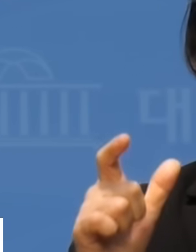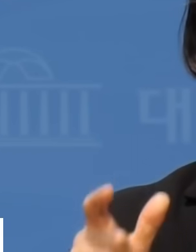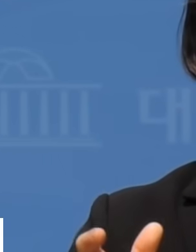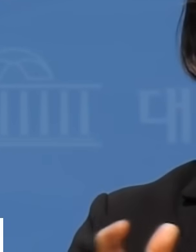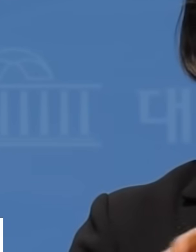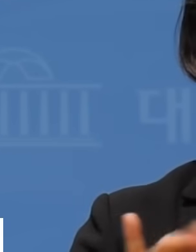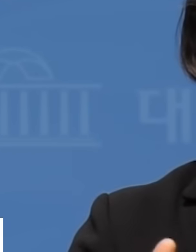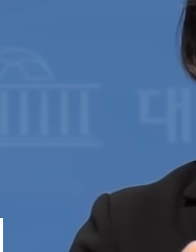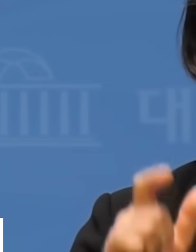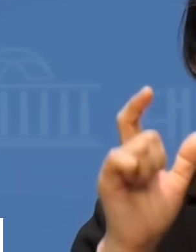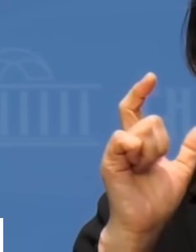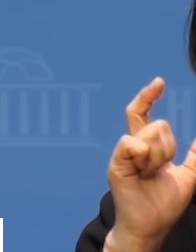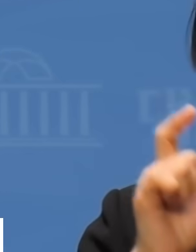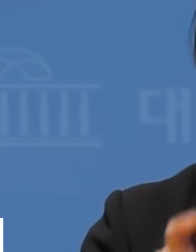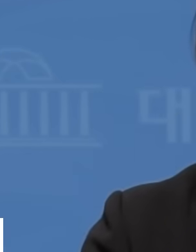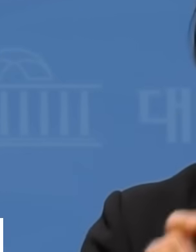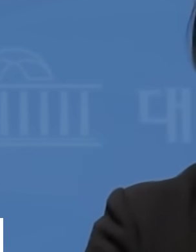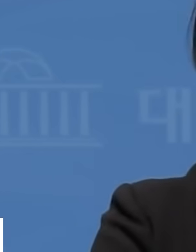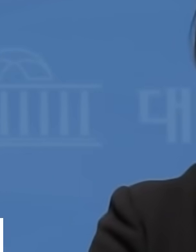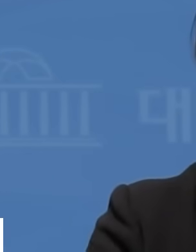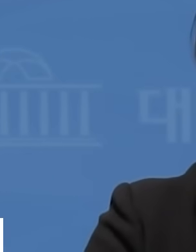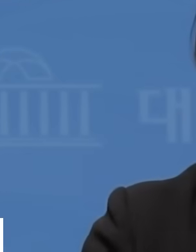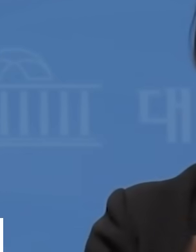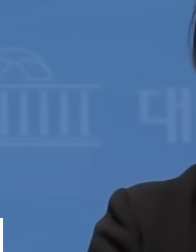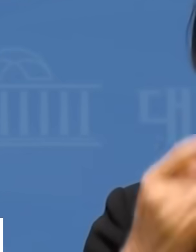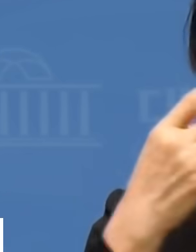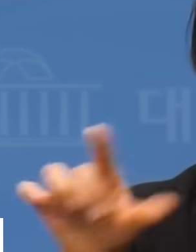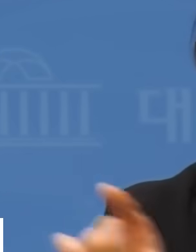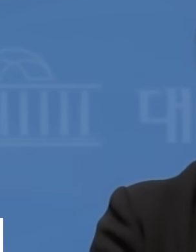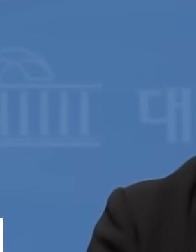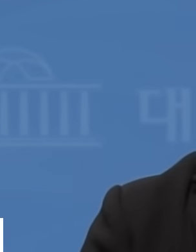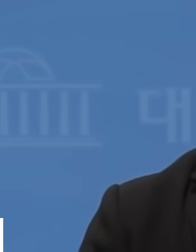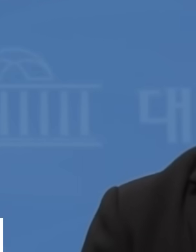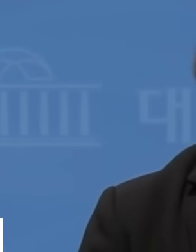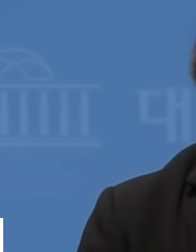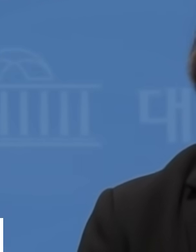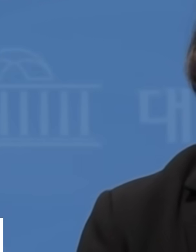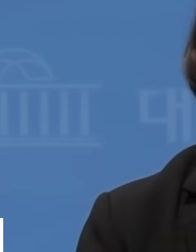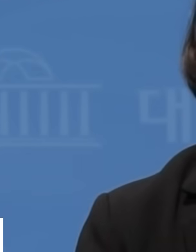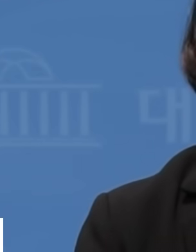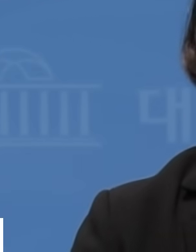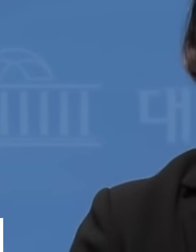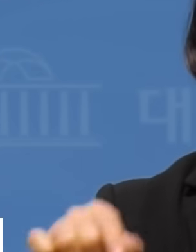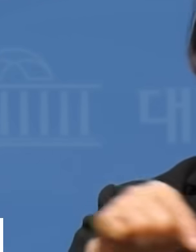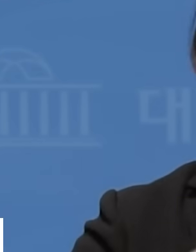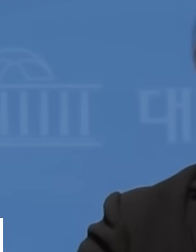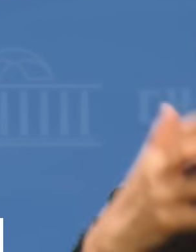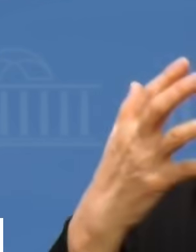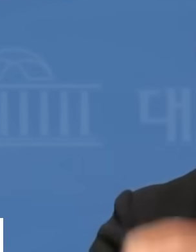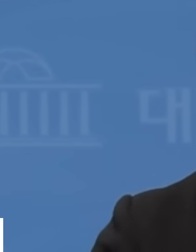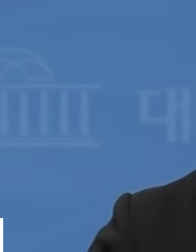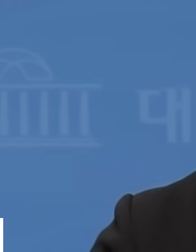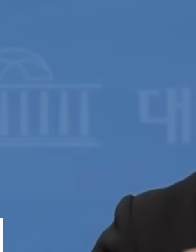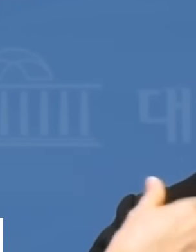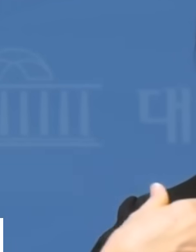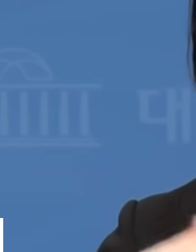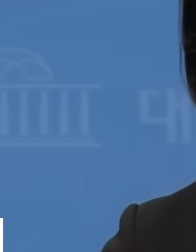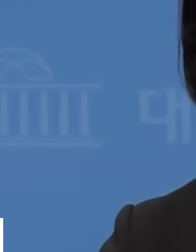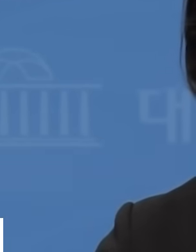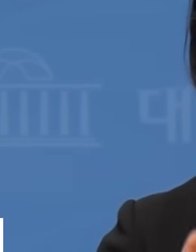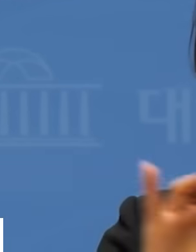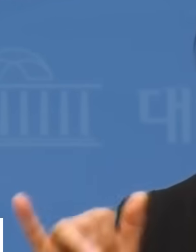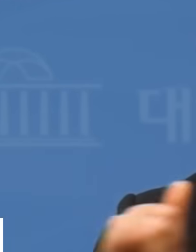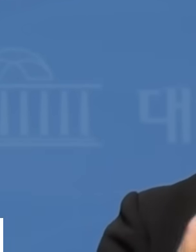고민을 잘 풀어나갈 뿐이라고 저희는 확신합니다. 이렇게 정치에 많은 피로감을 느끼셨던